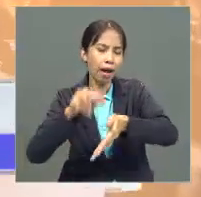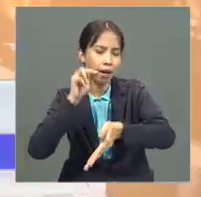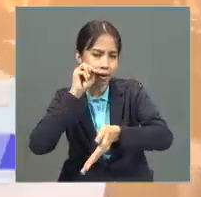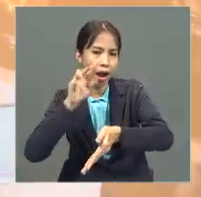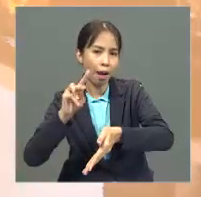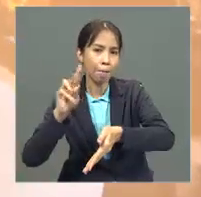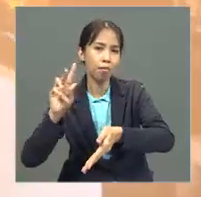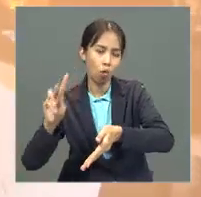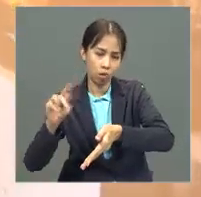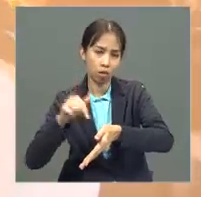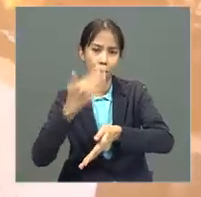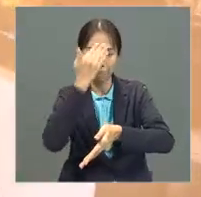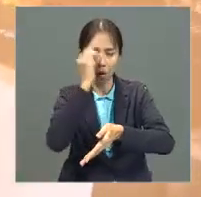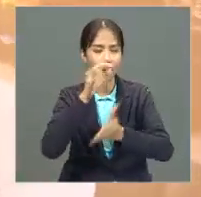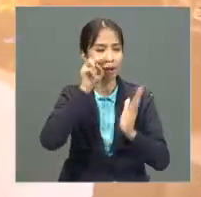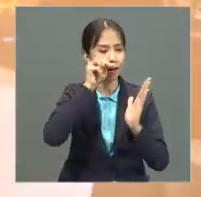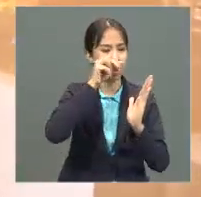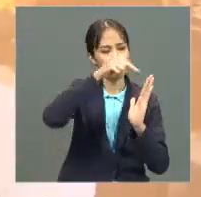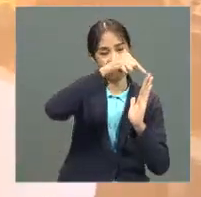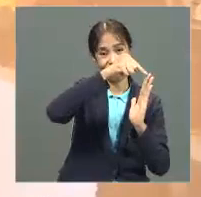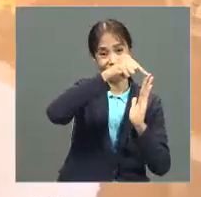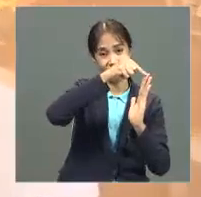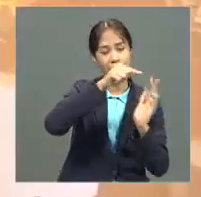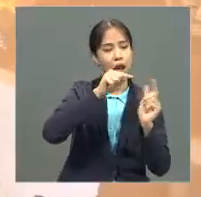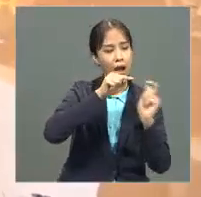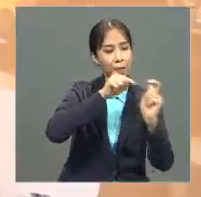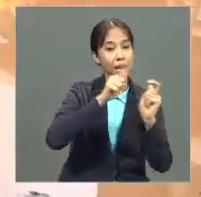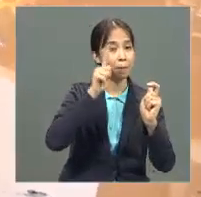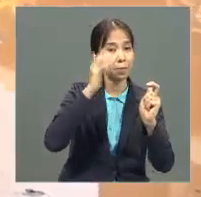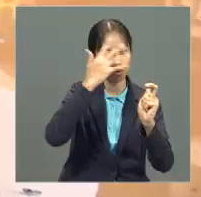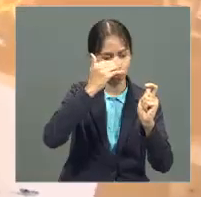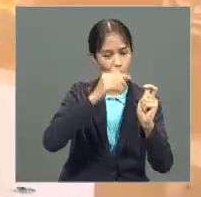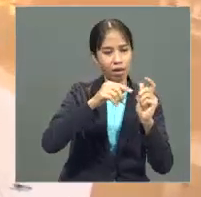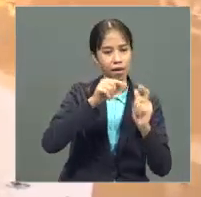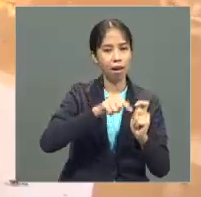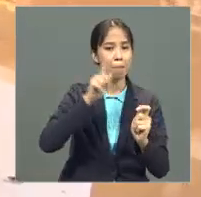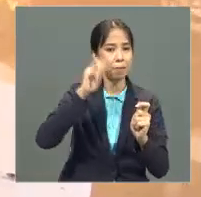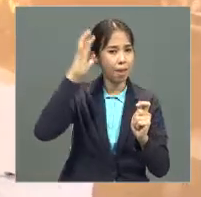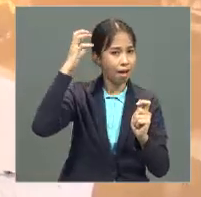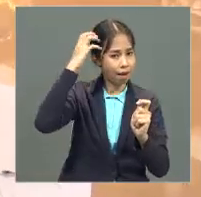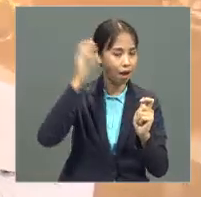แม่ลาวลงไปที่เมืองจะเริ่มเพิ่มขึ้นมากในช่วงบ่ายวันนี้เป็นต้นไปครับ